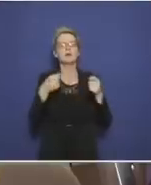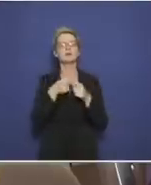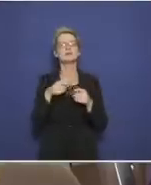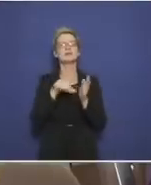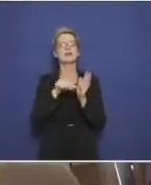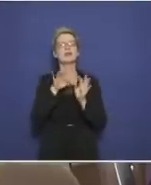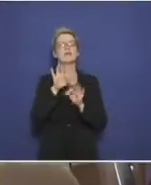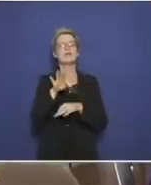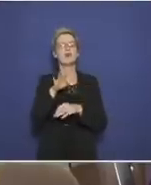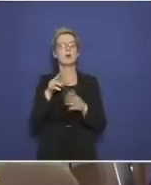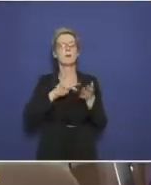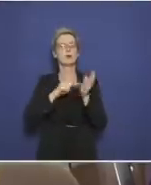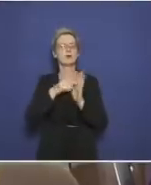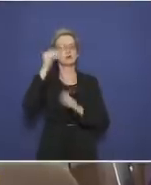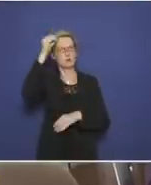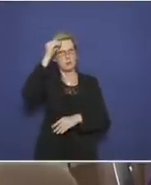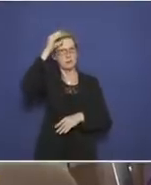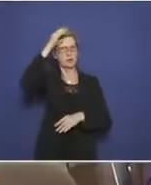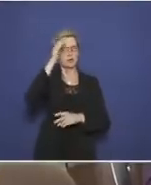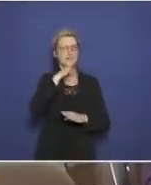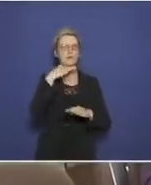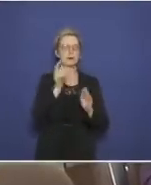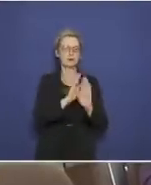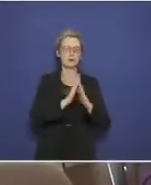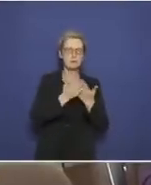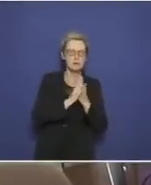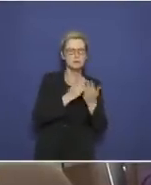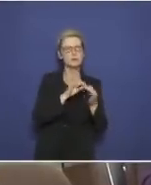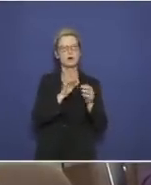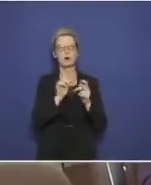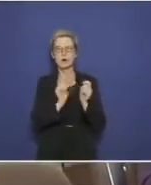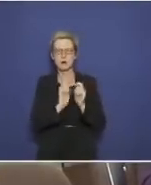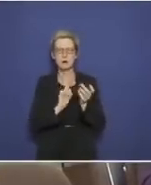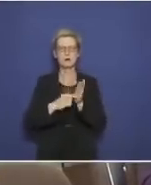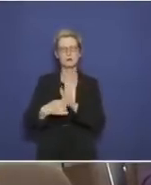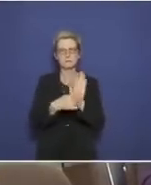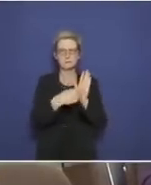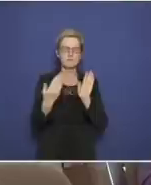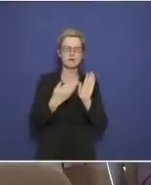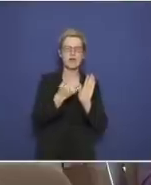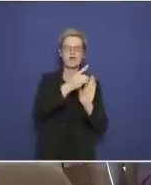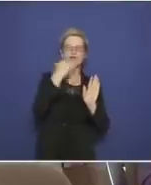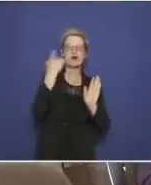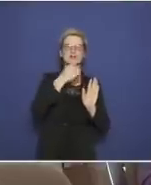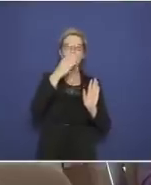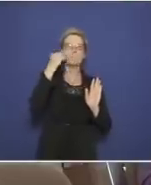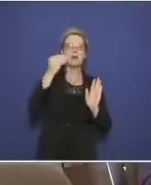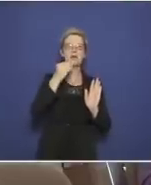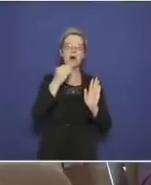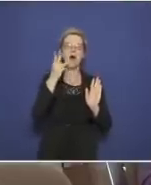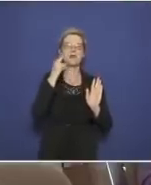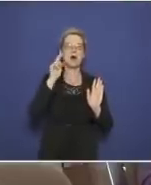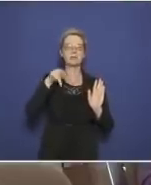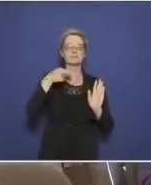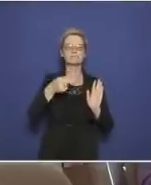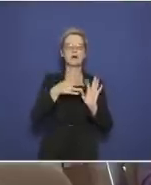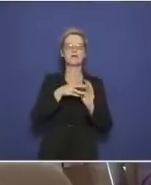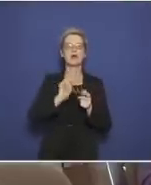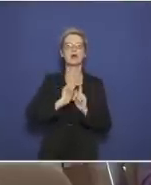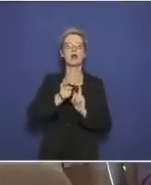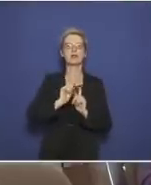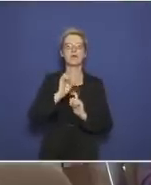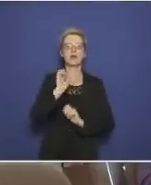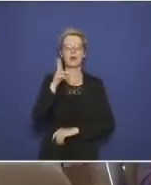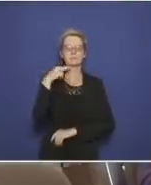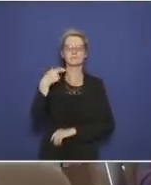politische Bildung verbreitet in Posts und Büchern die These, dass weiße Männer als Kartoffeln bezeichnet werden können aufgrund